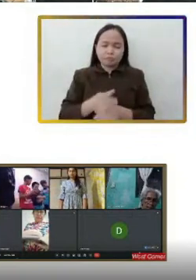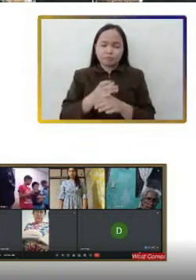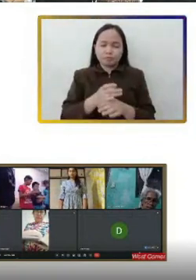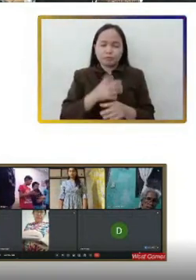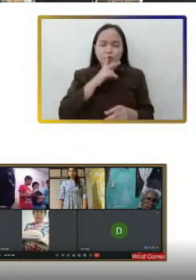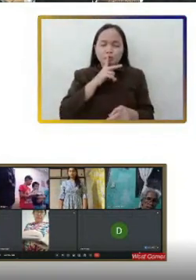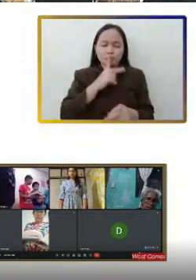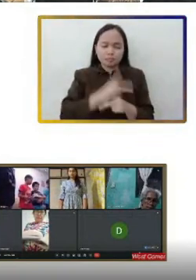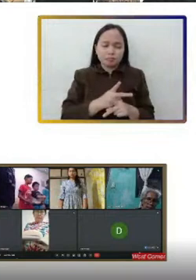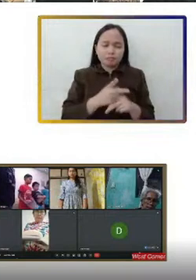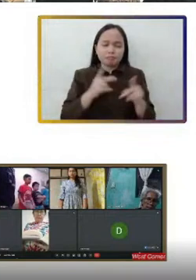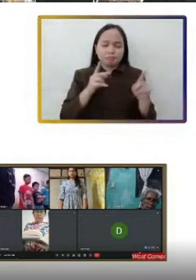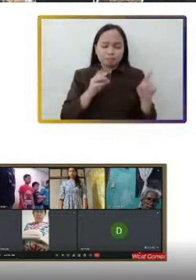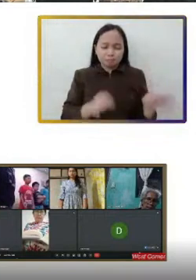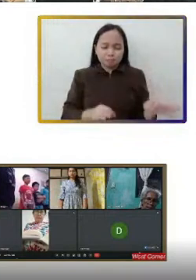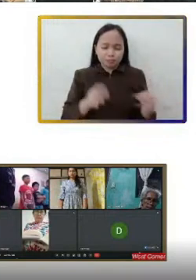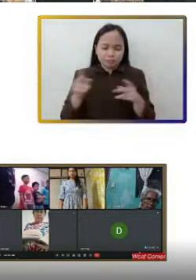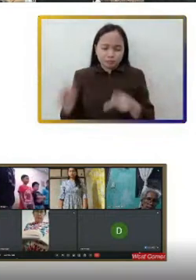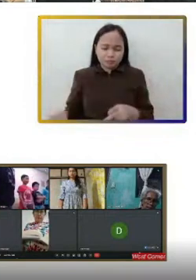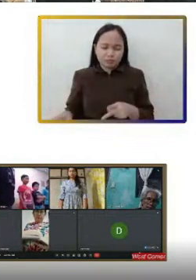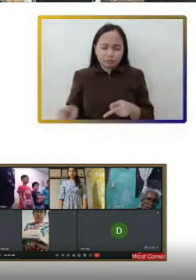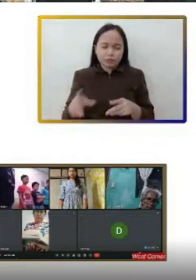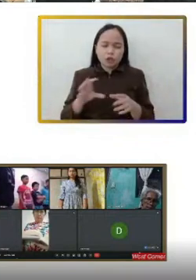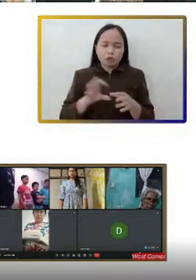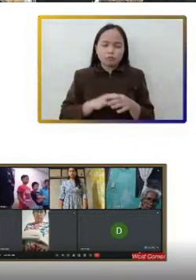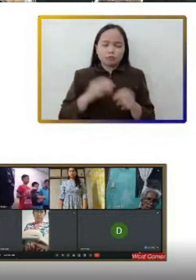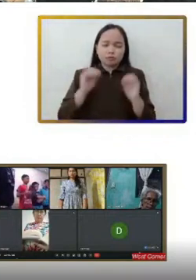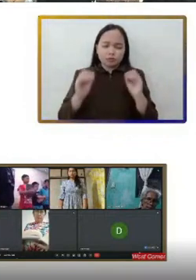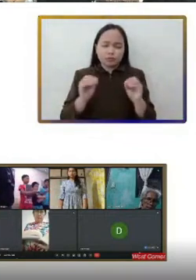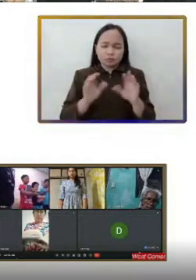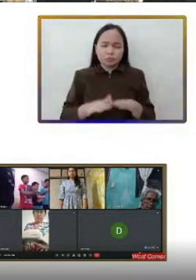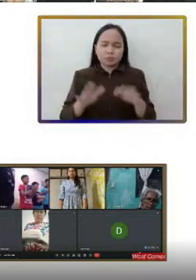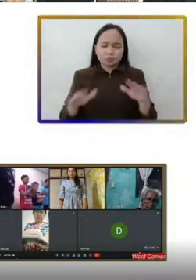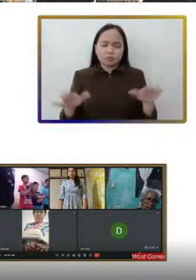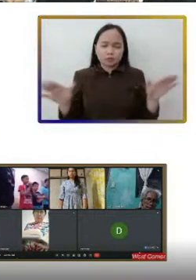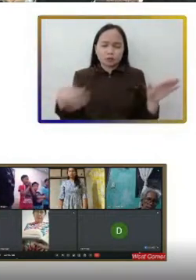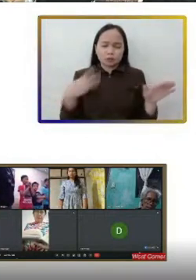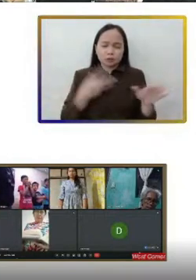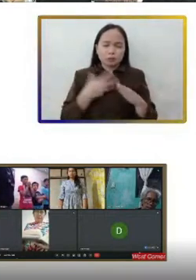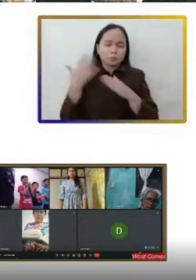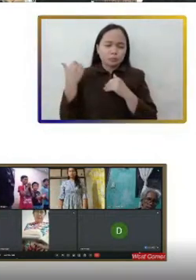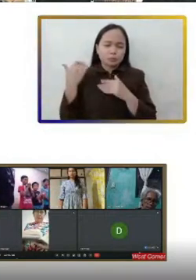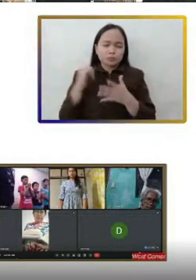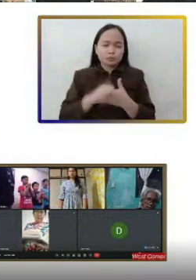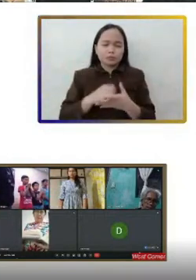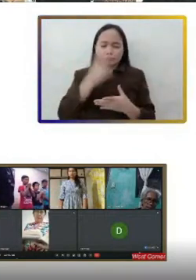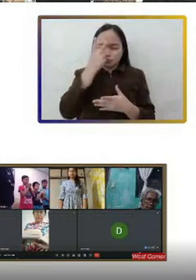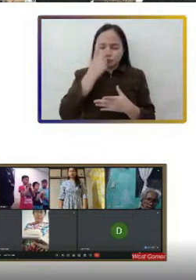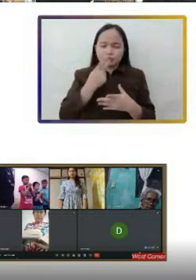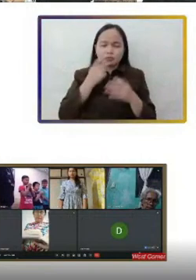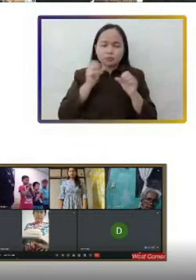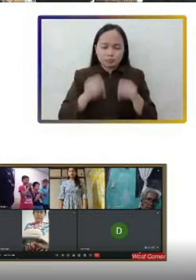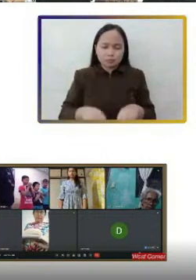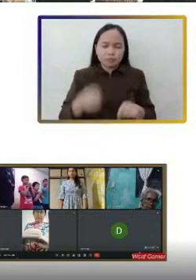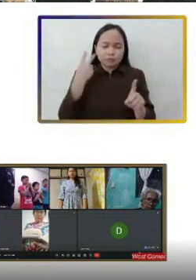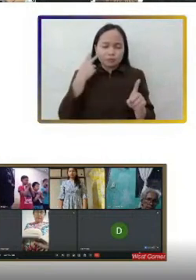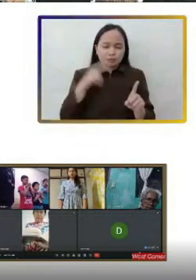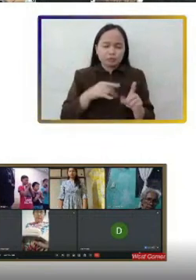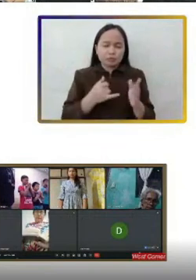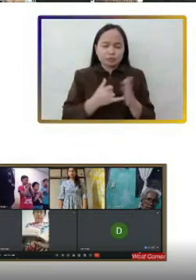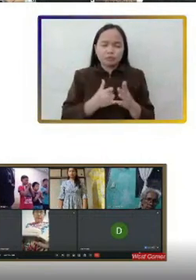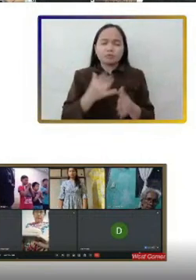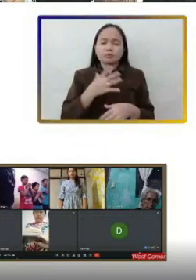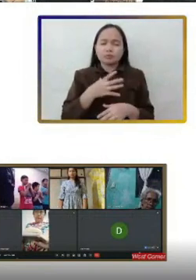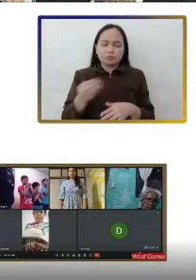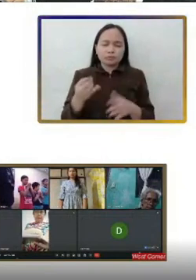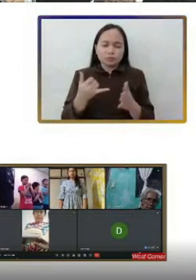pagsasaayos, pagpapalaki ng mga anak. And naway makita po ito ng mga magulang po sa gabing ito. And also, this will